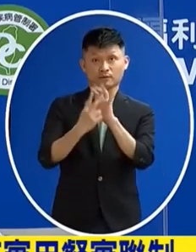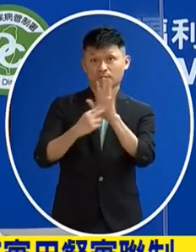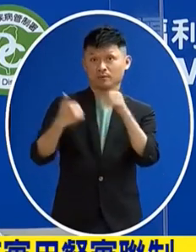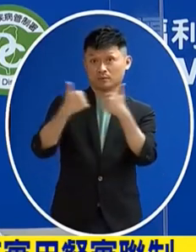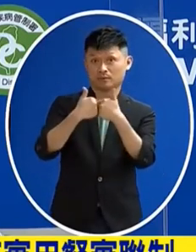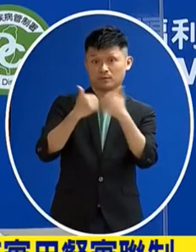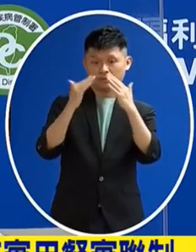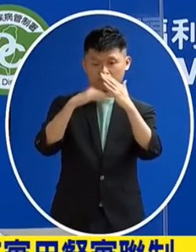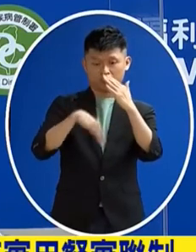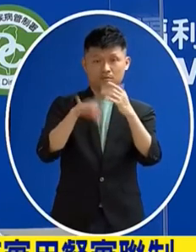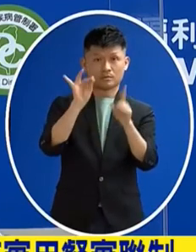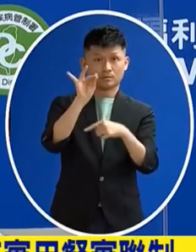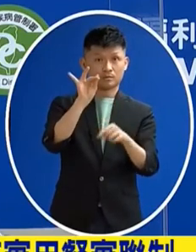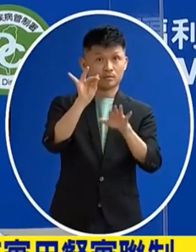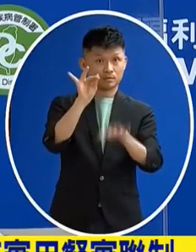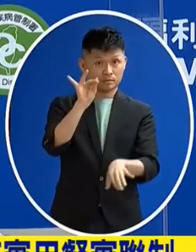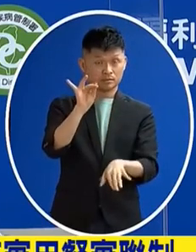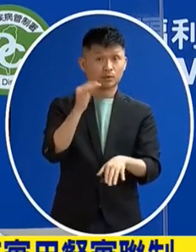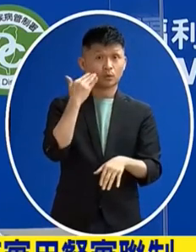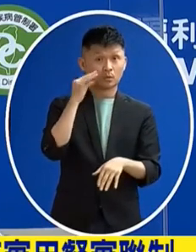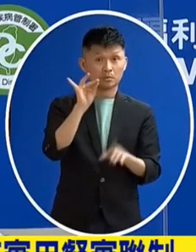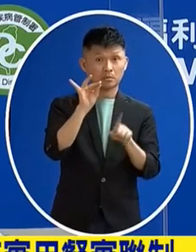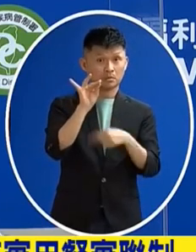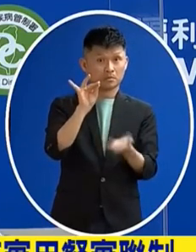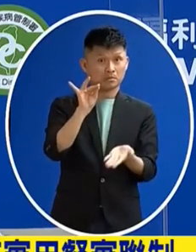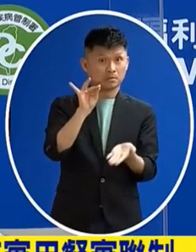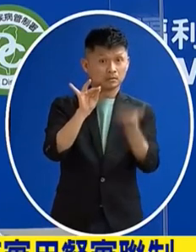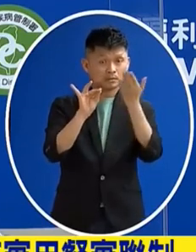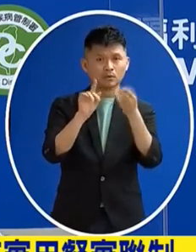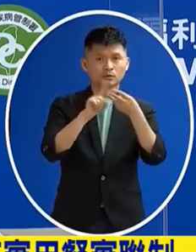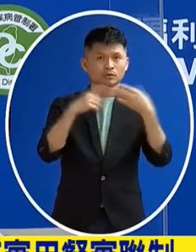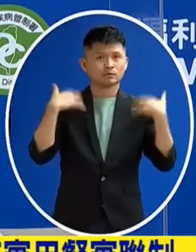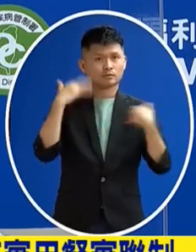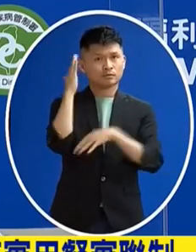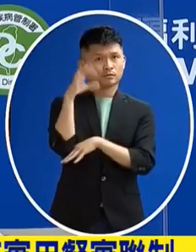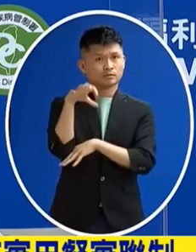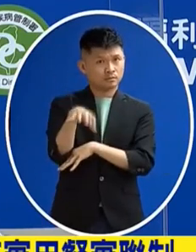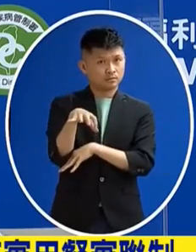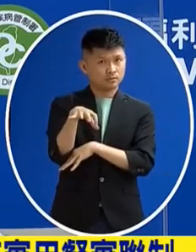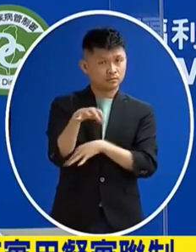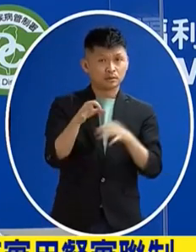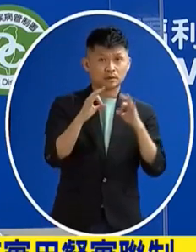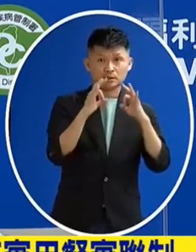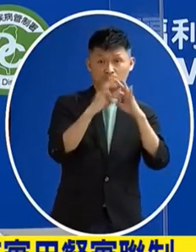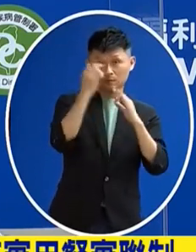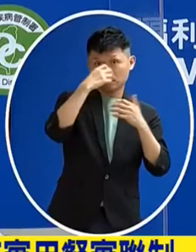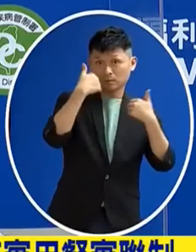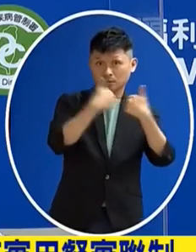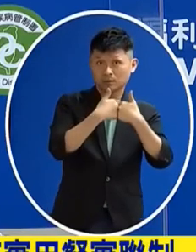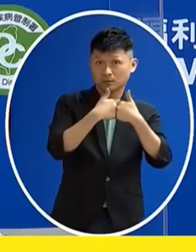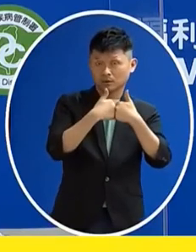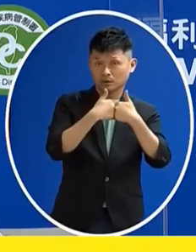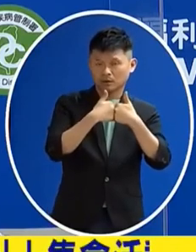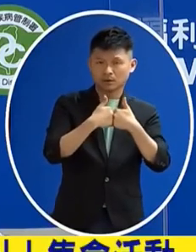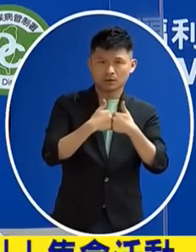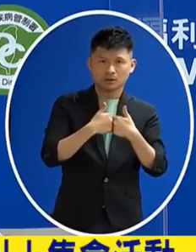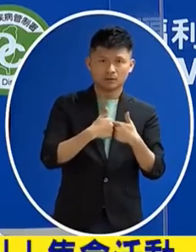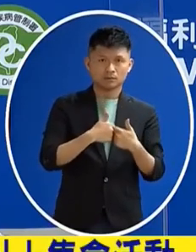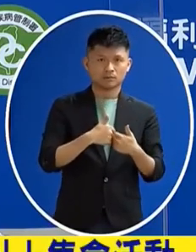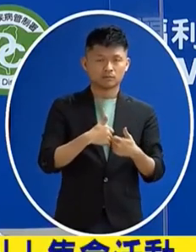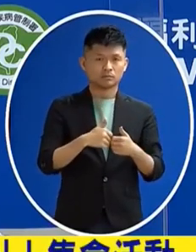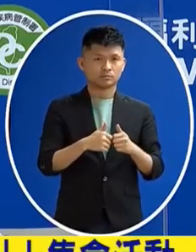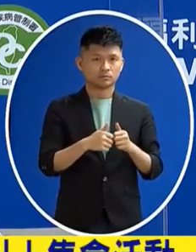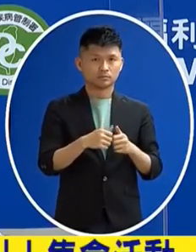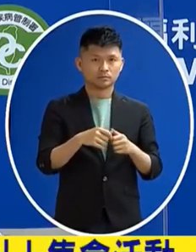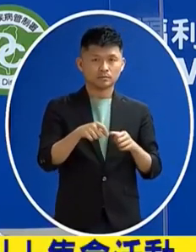是100人以下哈，那但如果要超过100人，那就主管单位是金管会嘛。好，相关的主管单位要核准他的